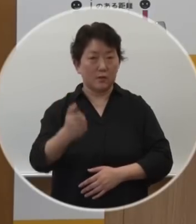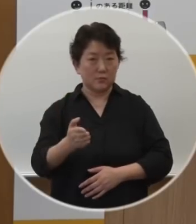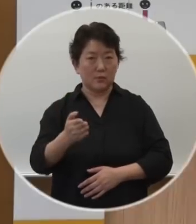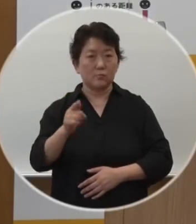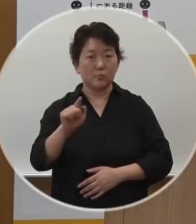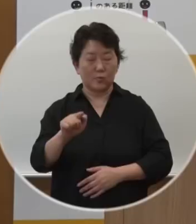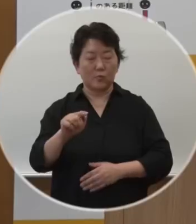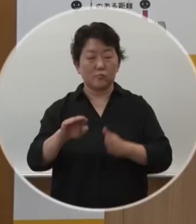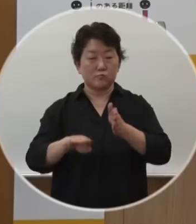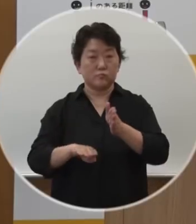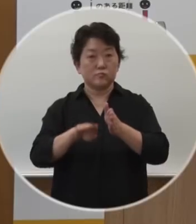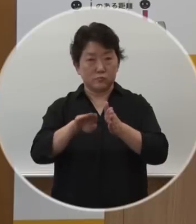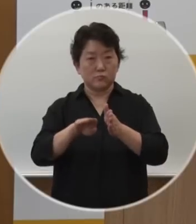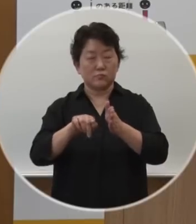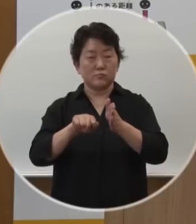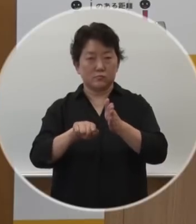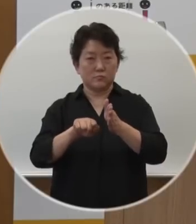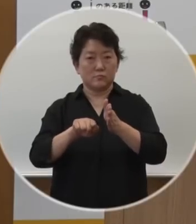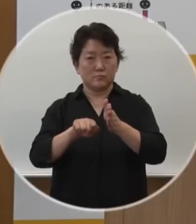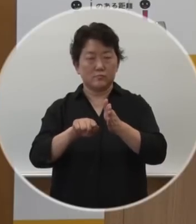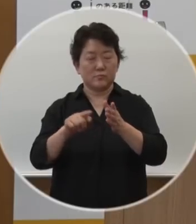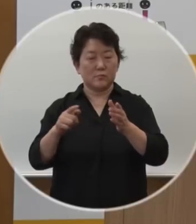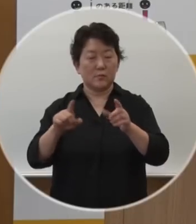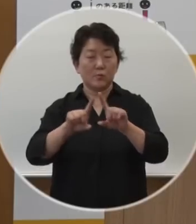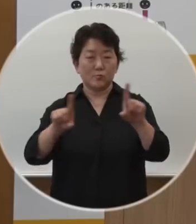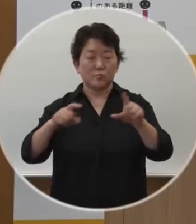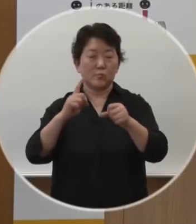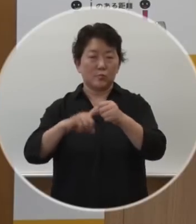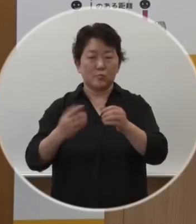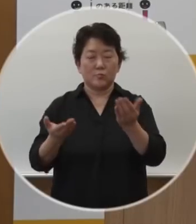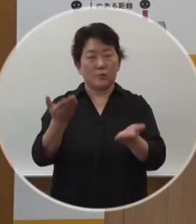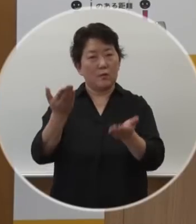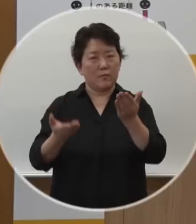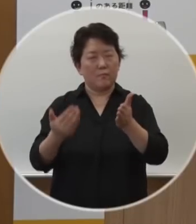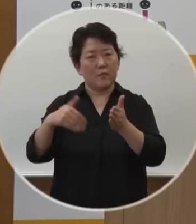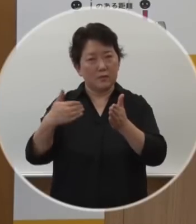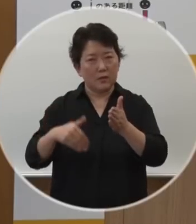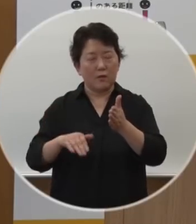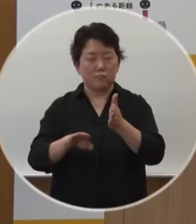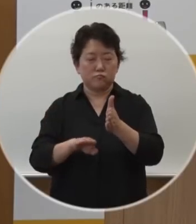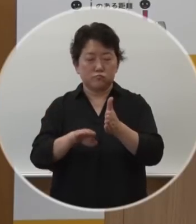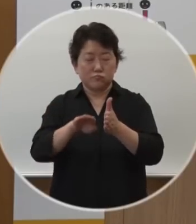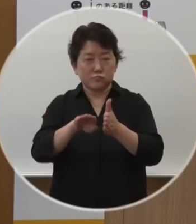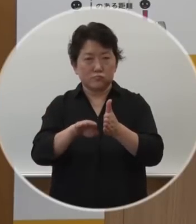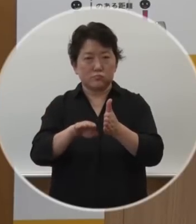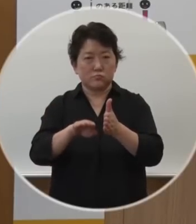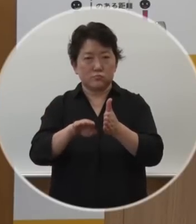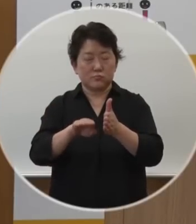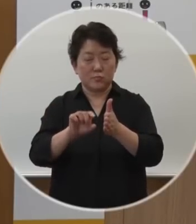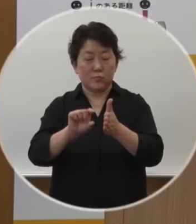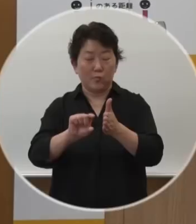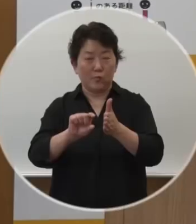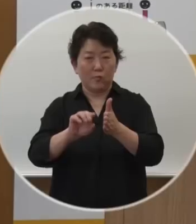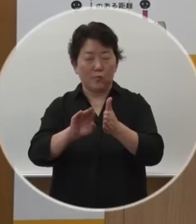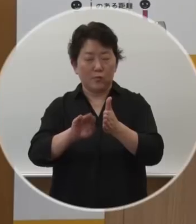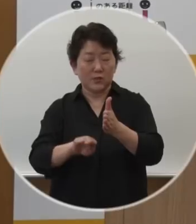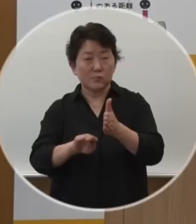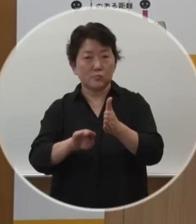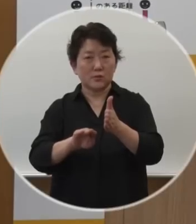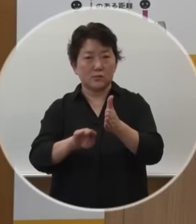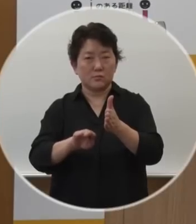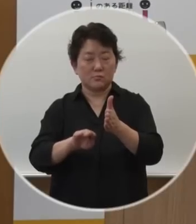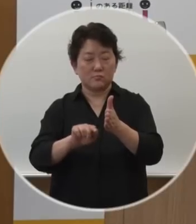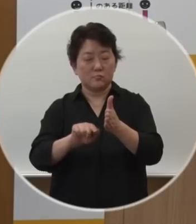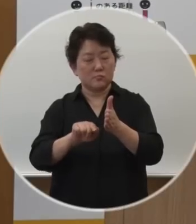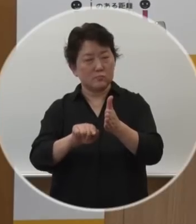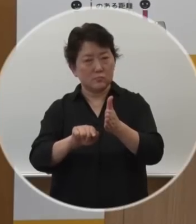80.3%となっております。平年に比べるとまだ10ポイント以上低い状況で